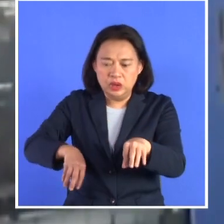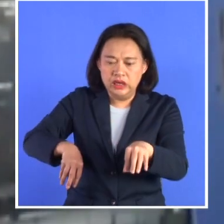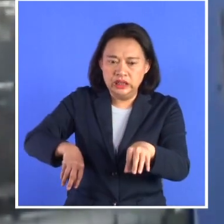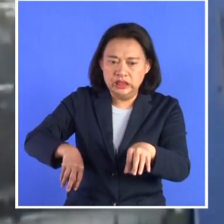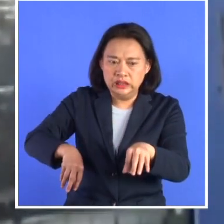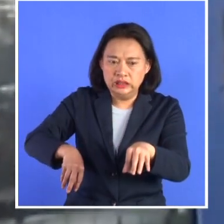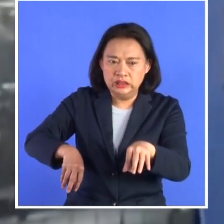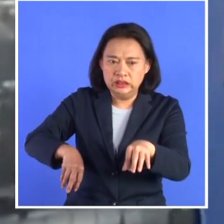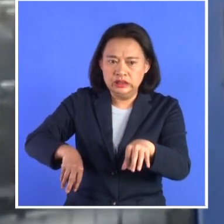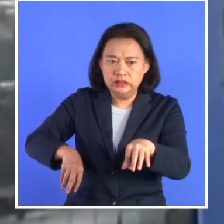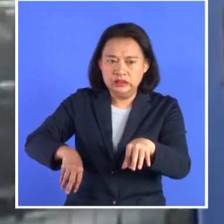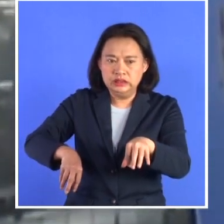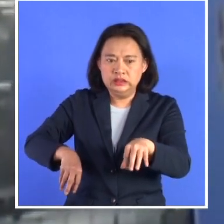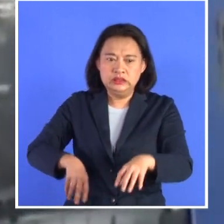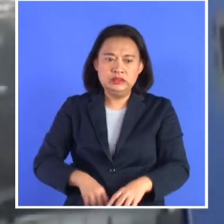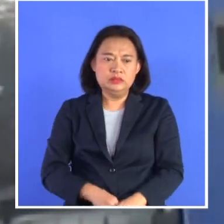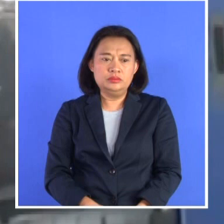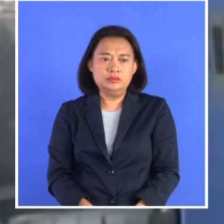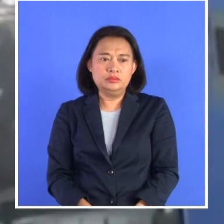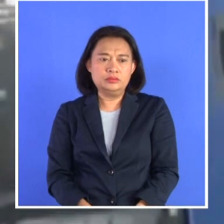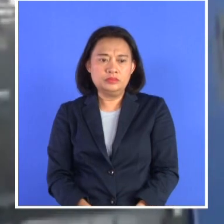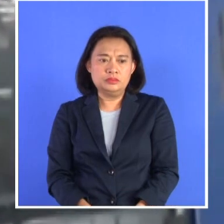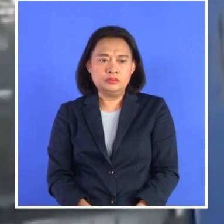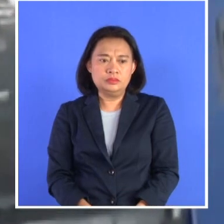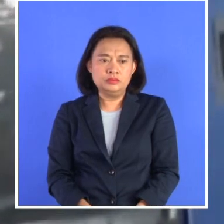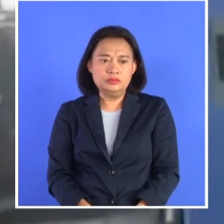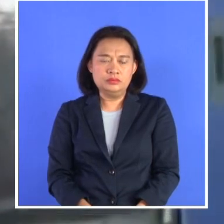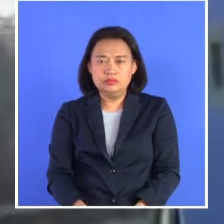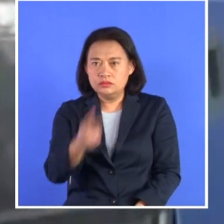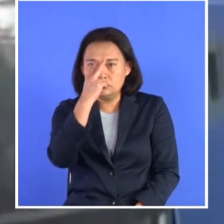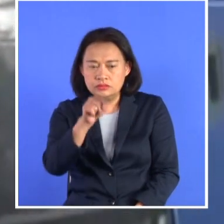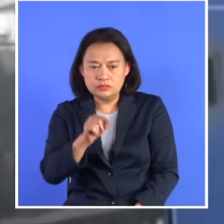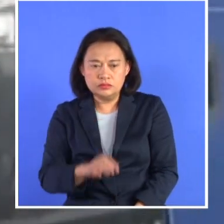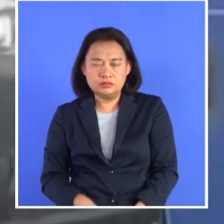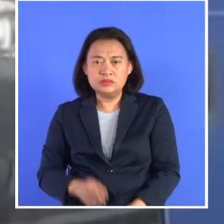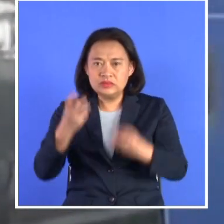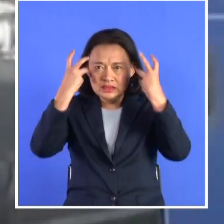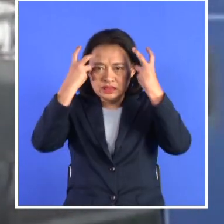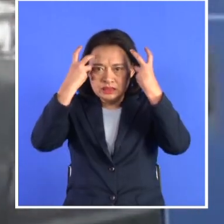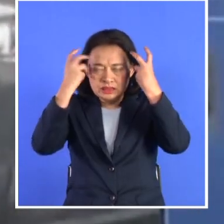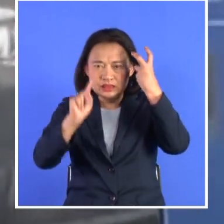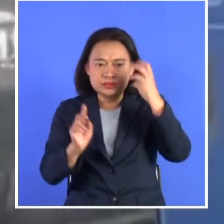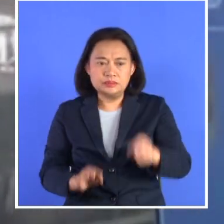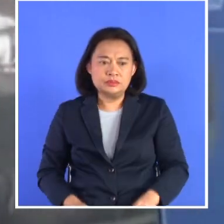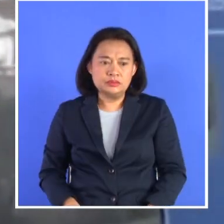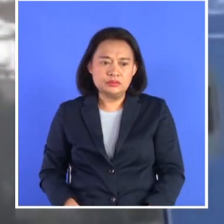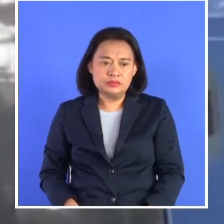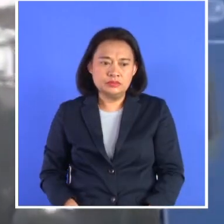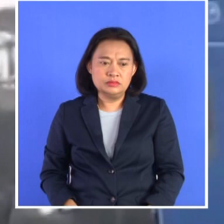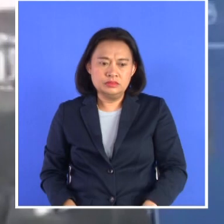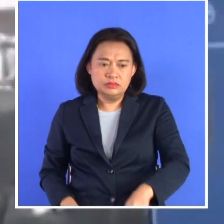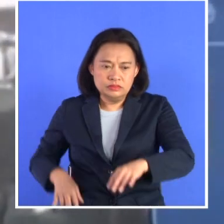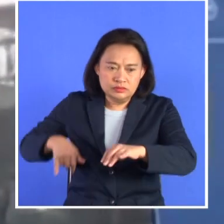ช้างเอาไว้ได้แล้วนะครับนี่ดูอีกทีนึงโอ้โหนี่ดันเลยนะนี่เครียดจากอะไรก็ไม่รู้เเนี่ยนะฮะคนล้มไป